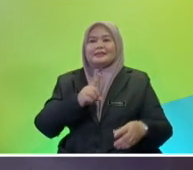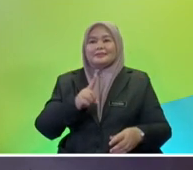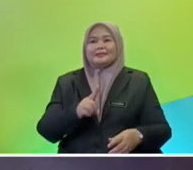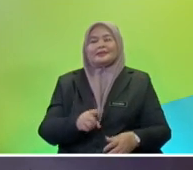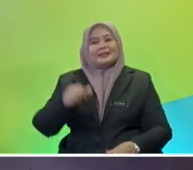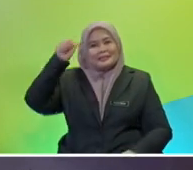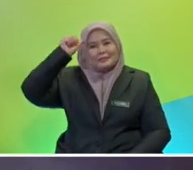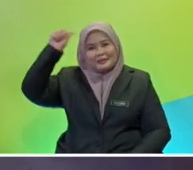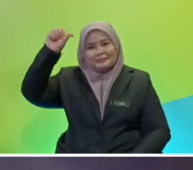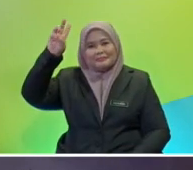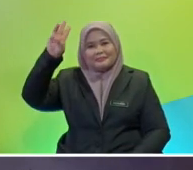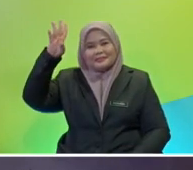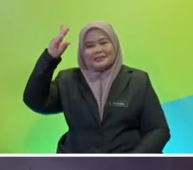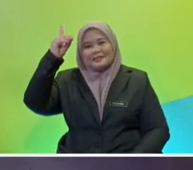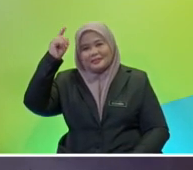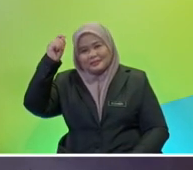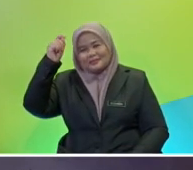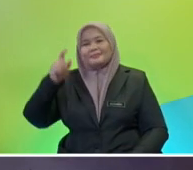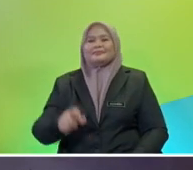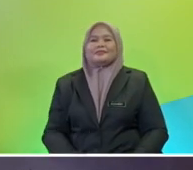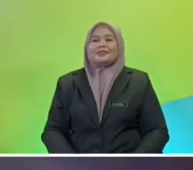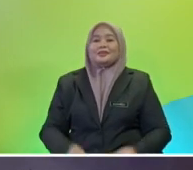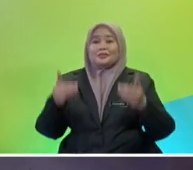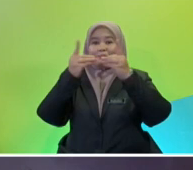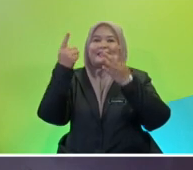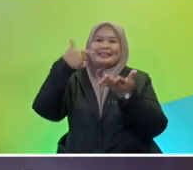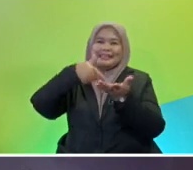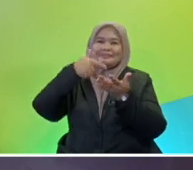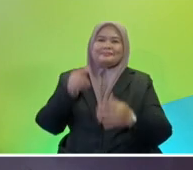Assalamualaikum warahmatullahi wabarakatuh jumpa lagi